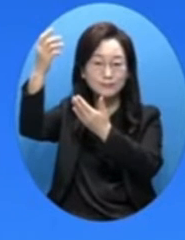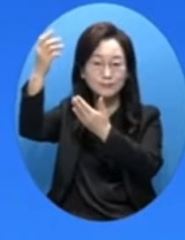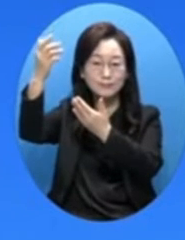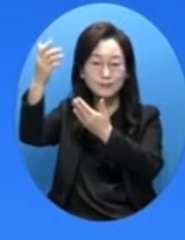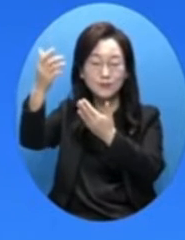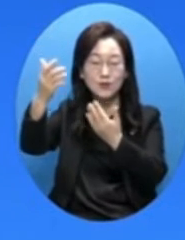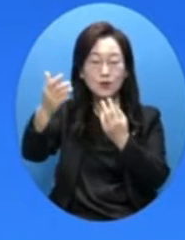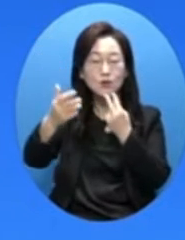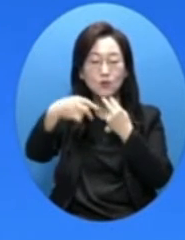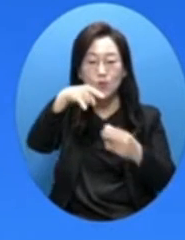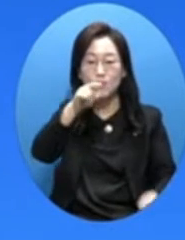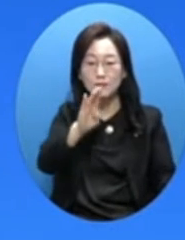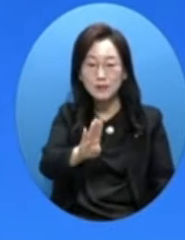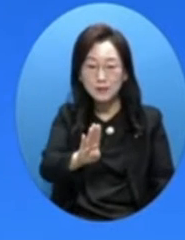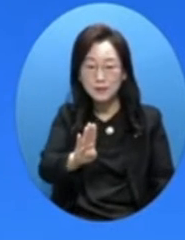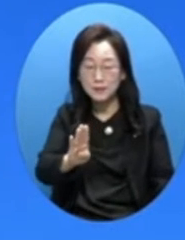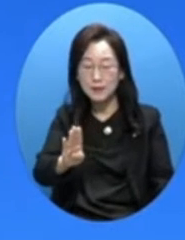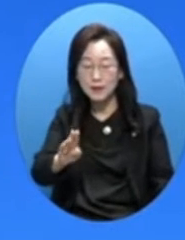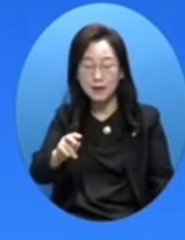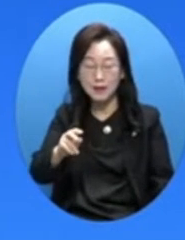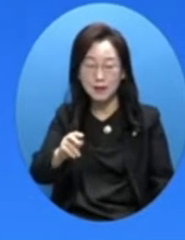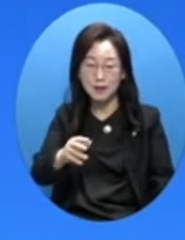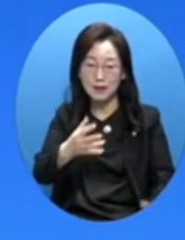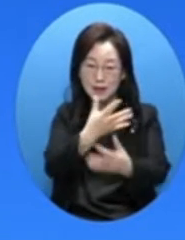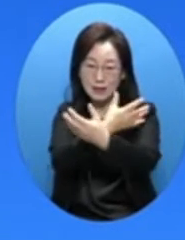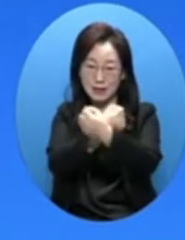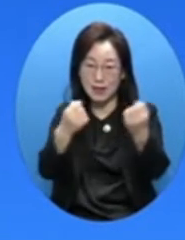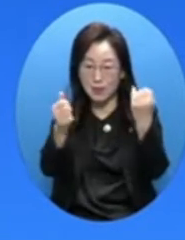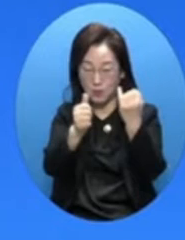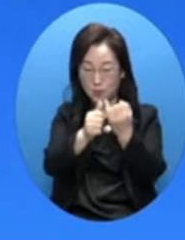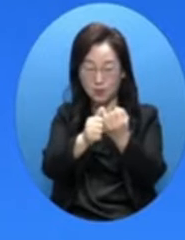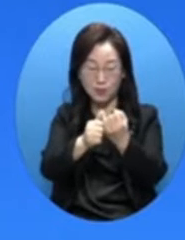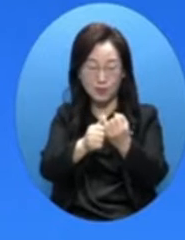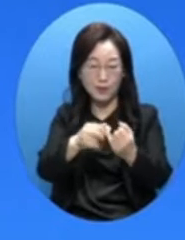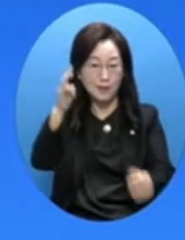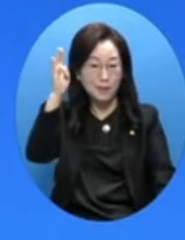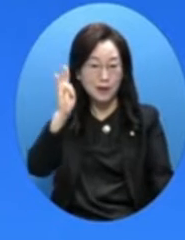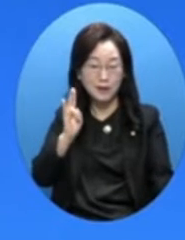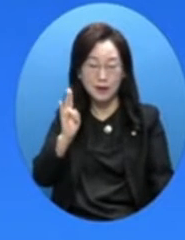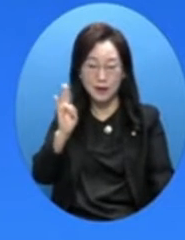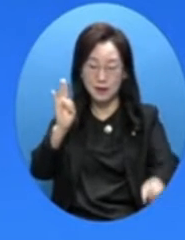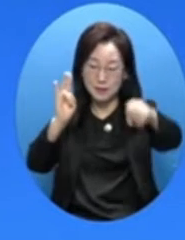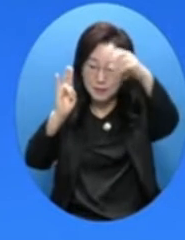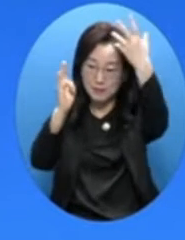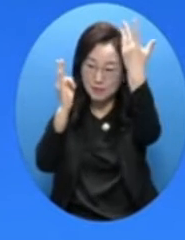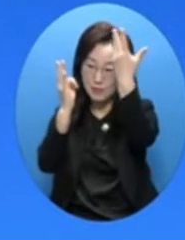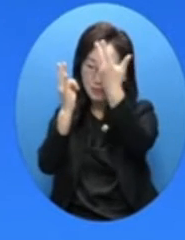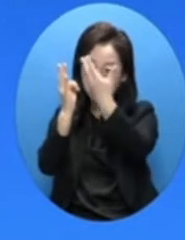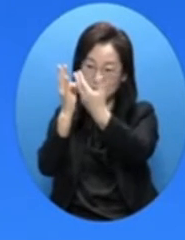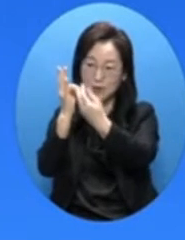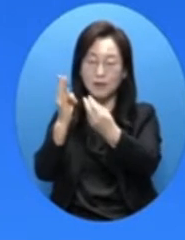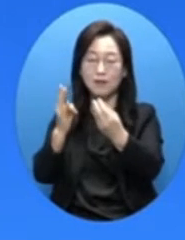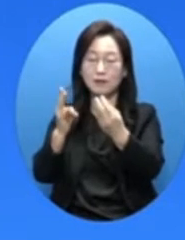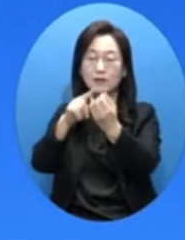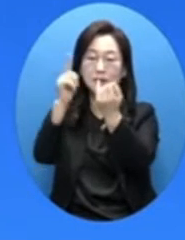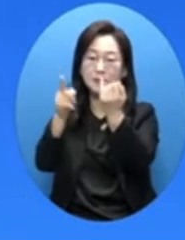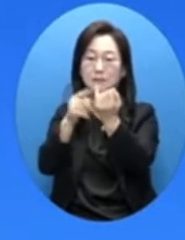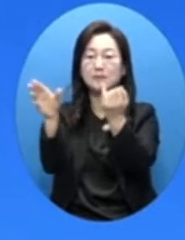요셉과 약혼한 마리아에게 임하셔서 예수님을 잉태하게 했습니다.